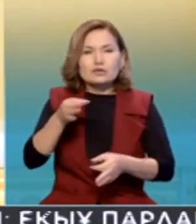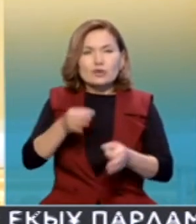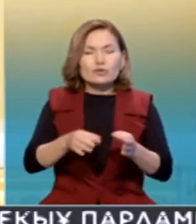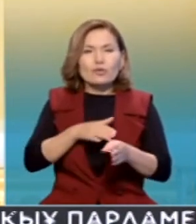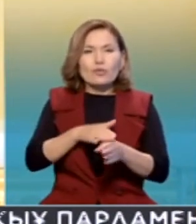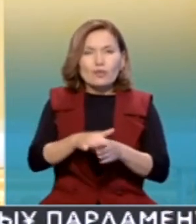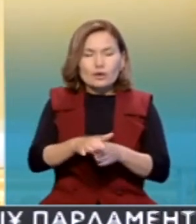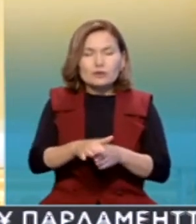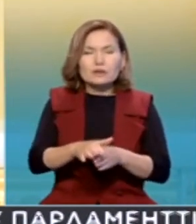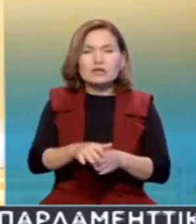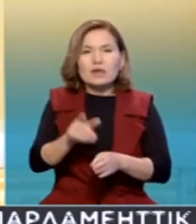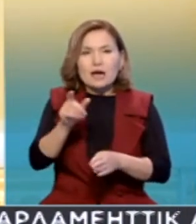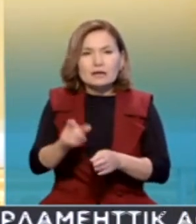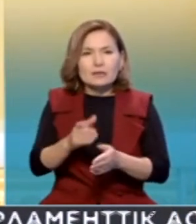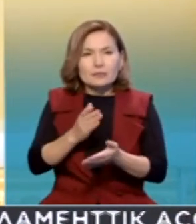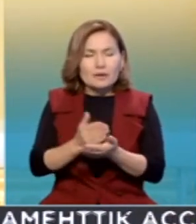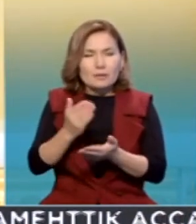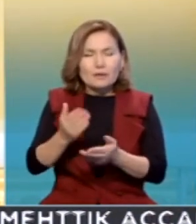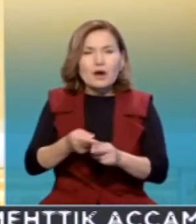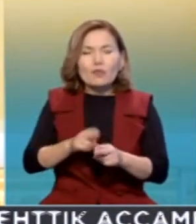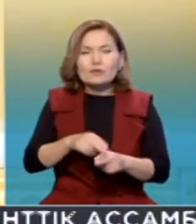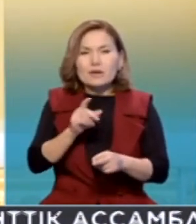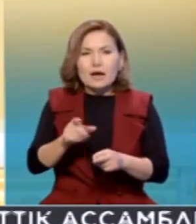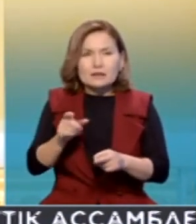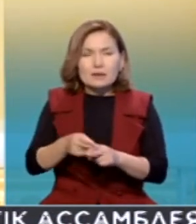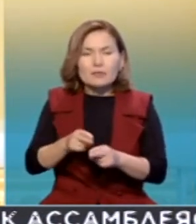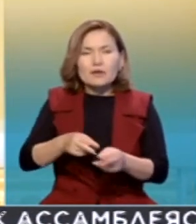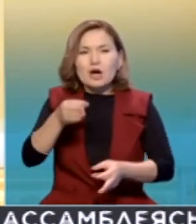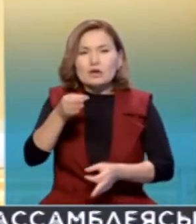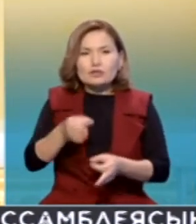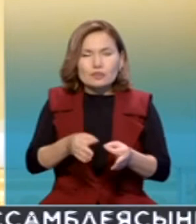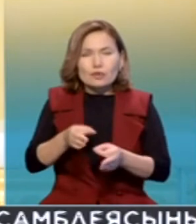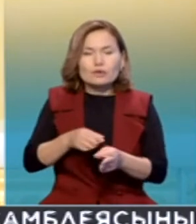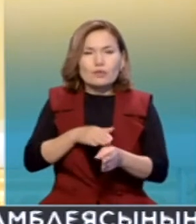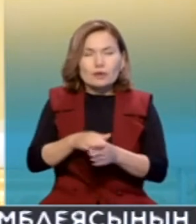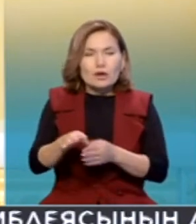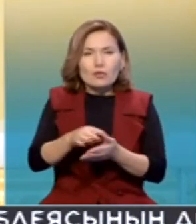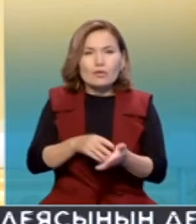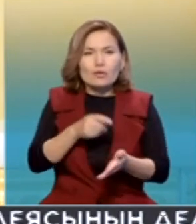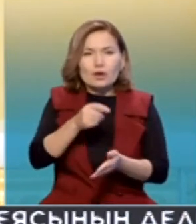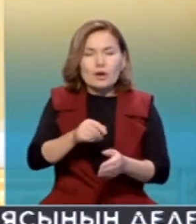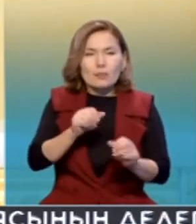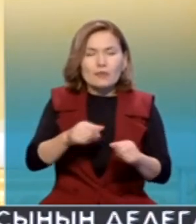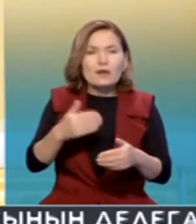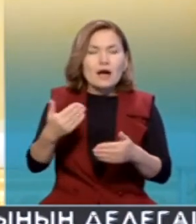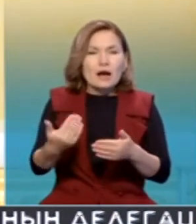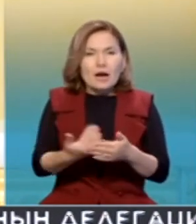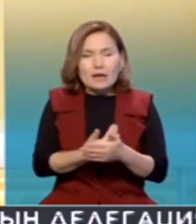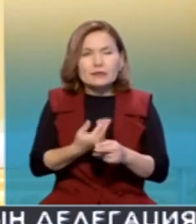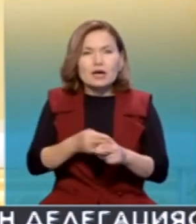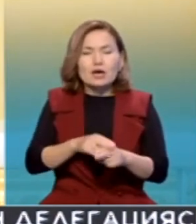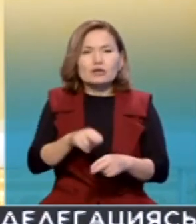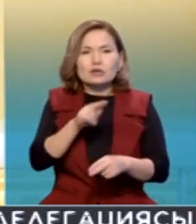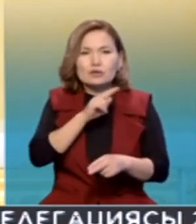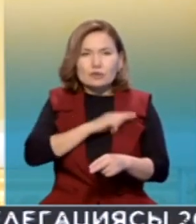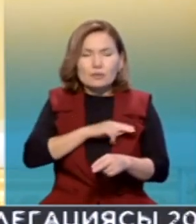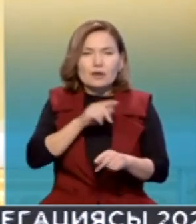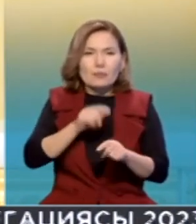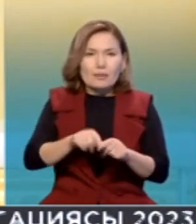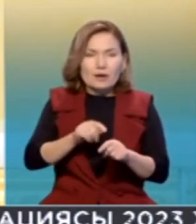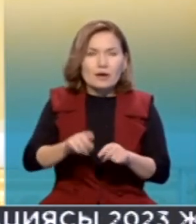азаматтар соған жүгінуі тиіс. Палата өз кезегінде істі қарап, егер тоқтатылған болса, қайта жаңартады. Шығын өндірілген